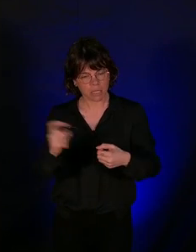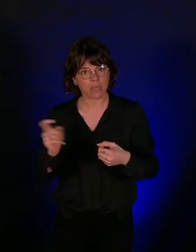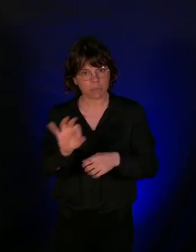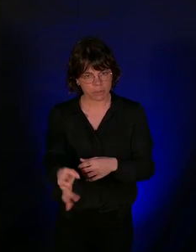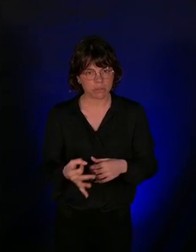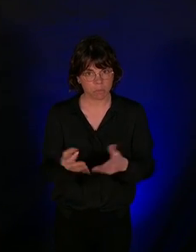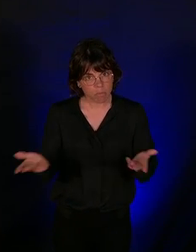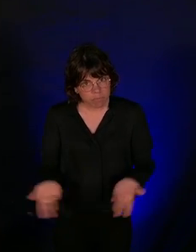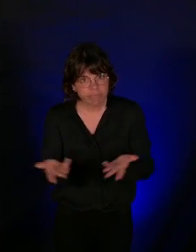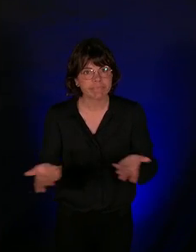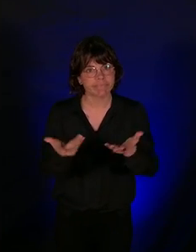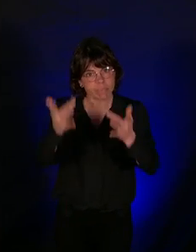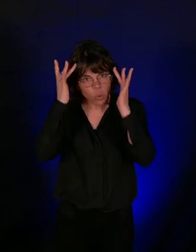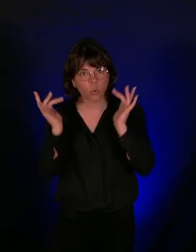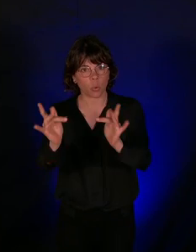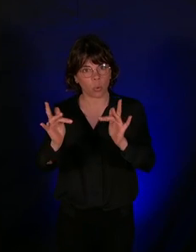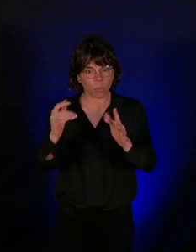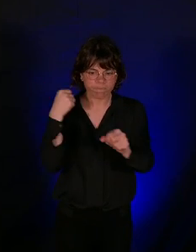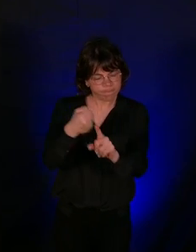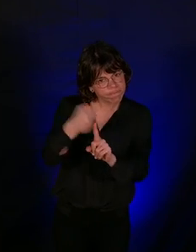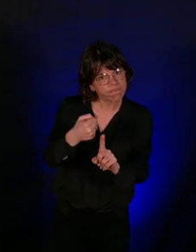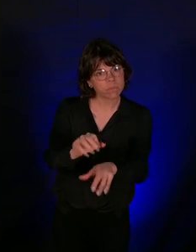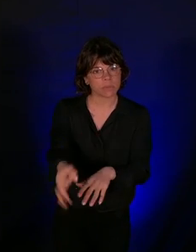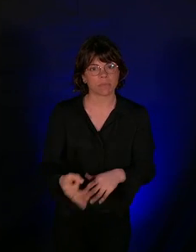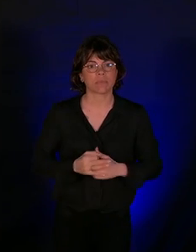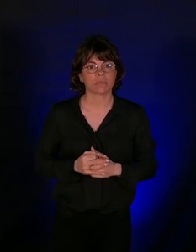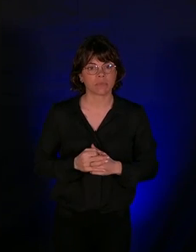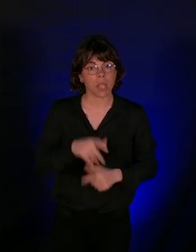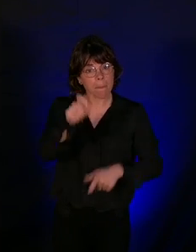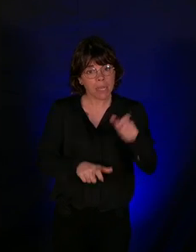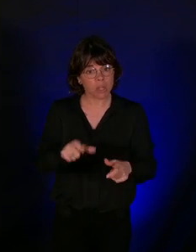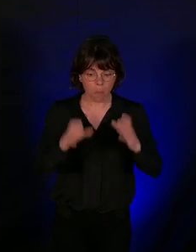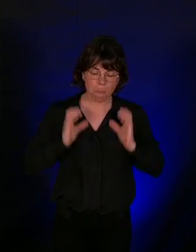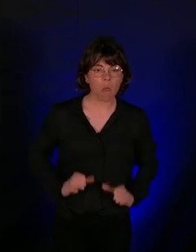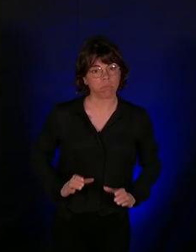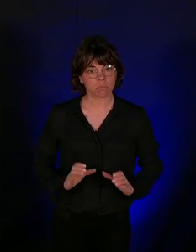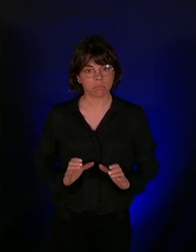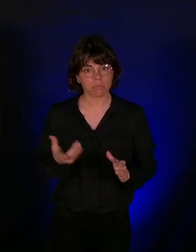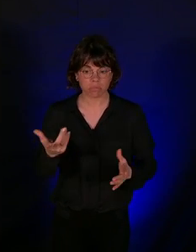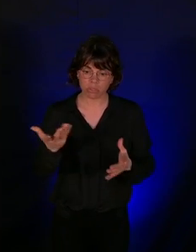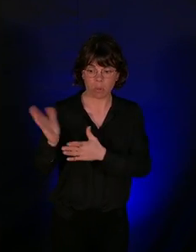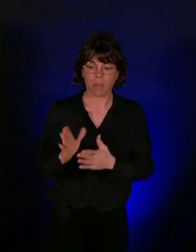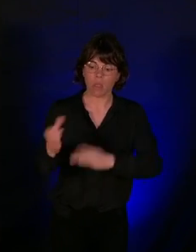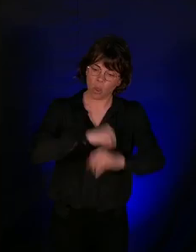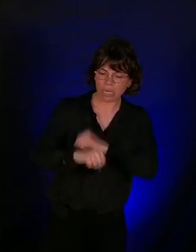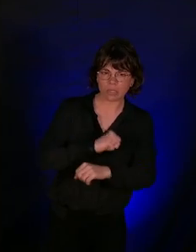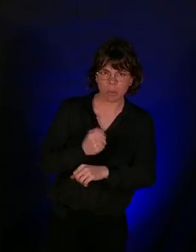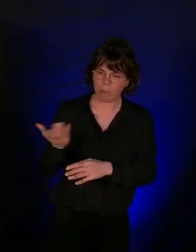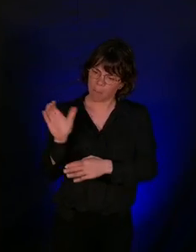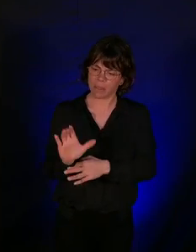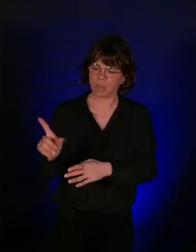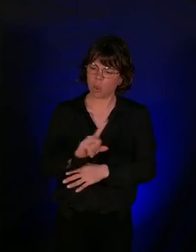favorisent la culture de la lutte les membres de la CE s'ils sont présenté par une organisation ne représente pas